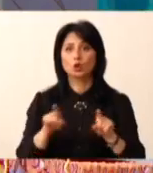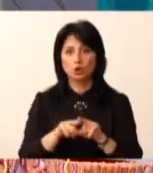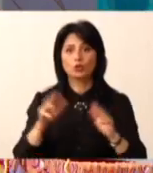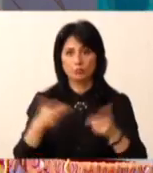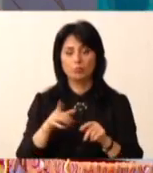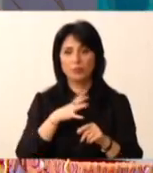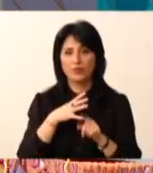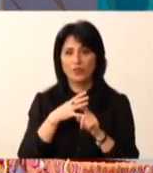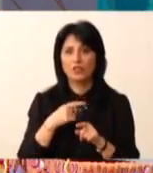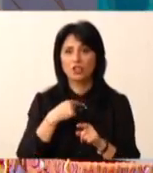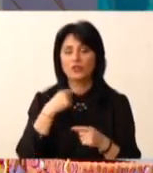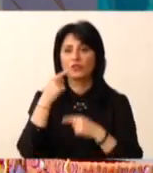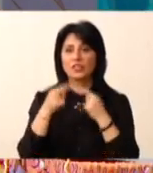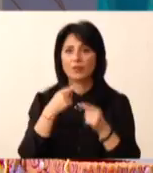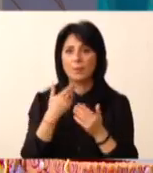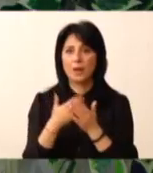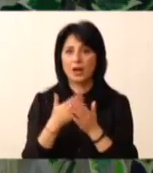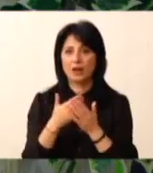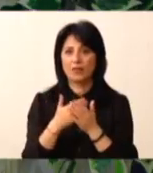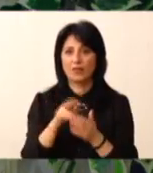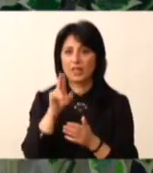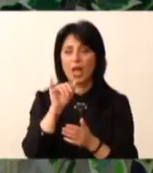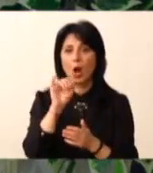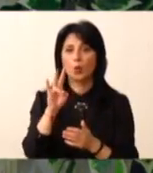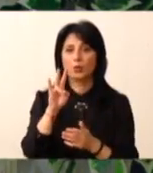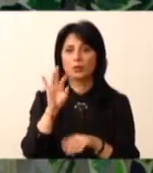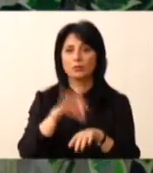არის გამორიცხული. ჩვენ გვისაუბრია მაგალითად დაუნის